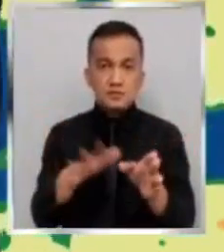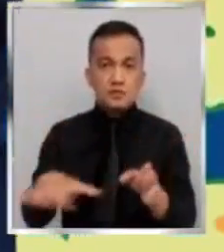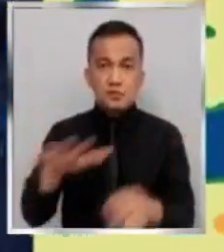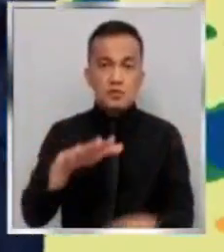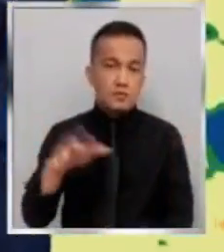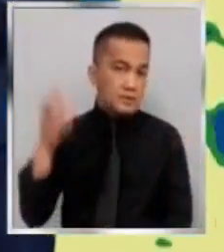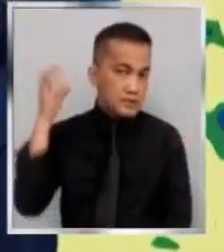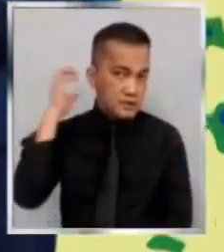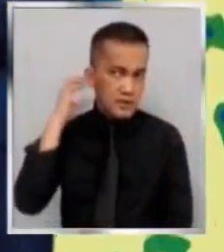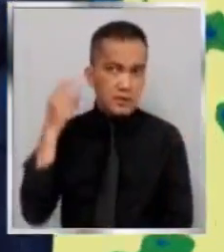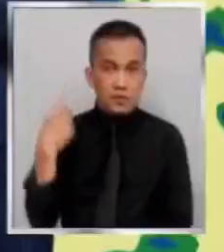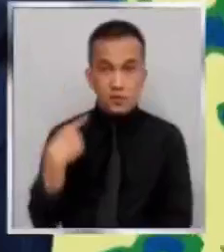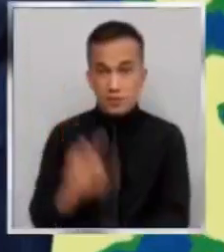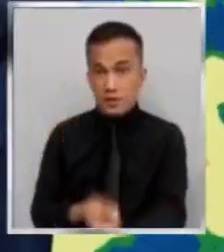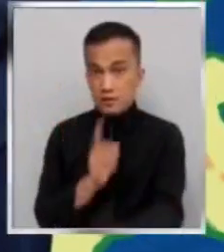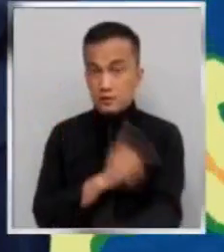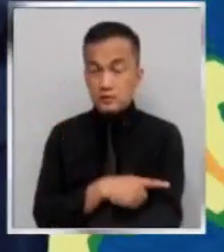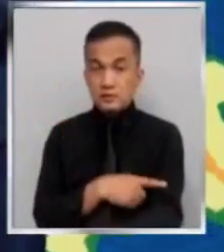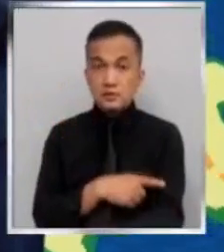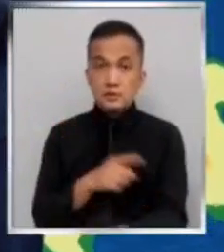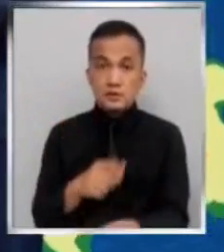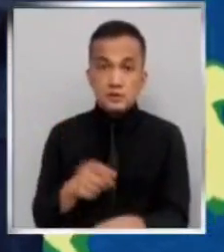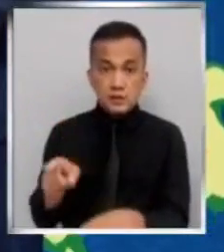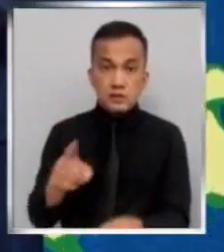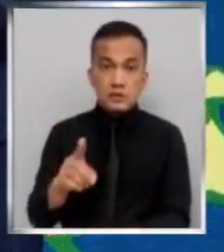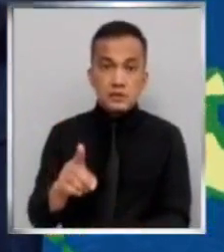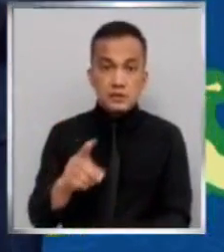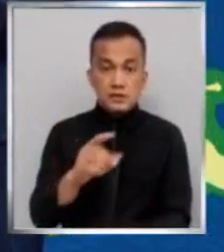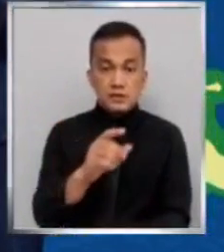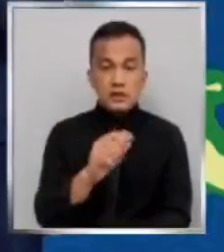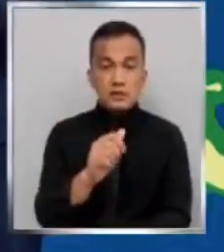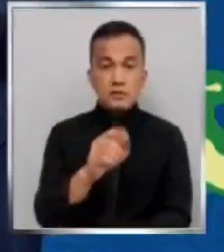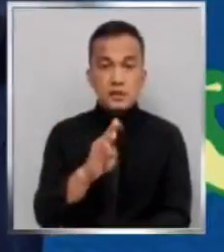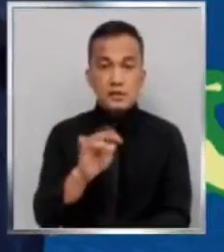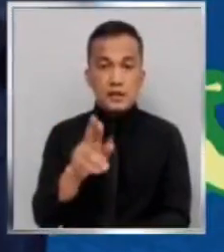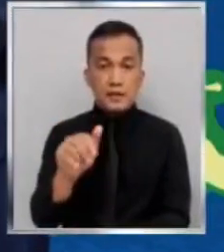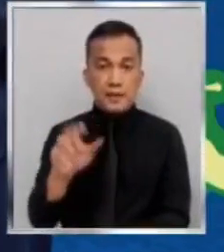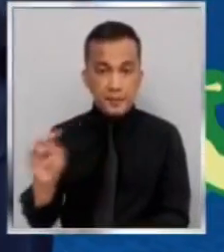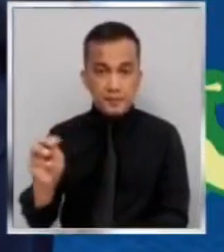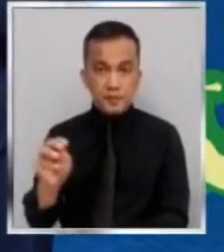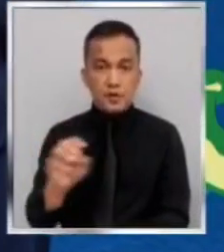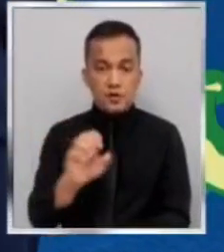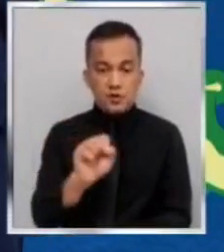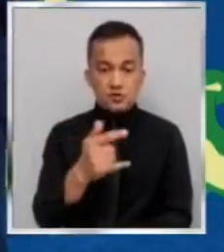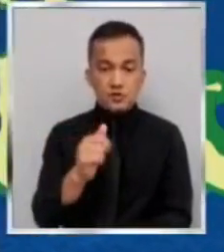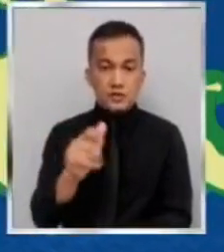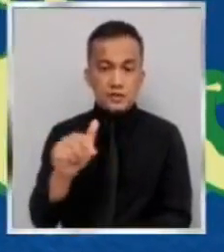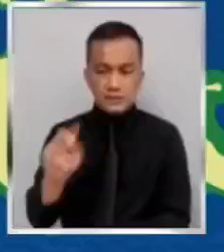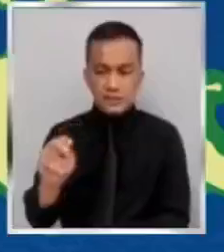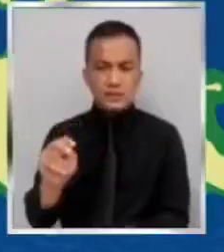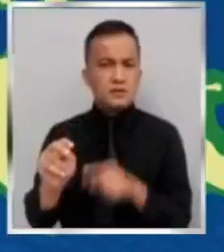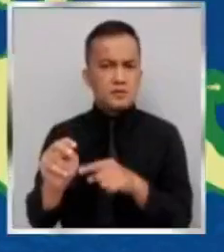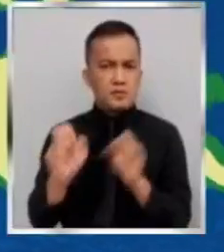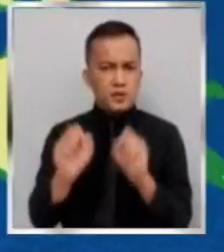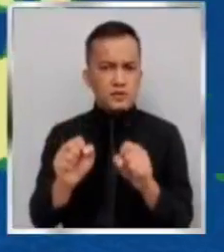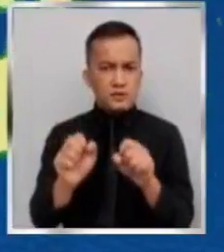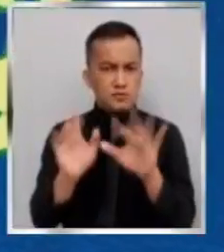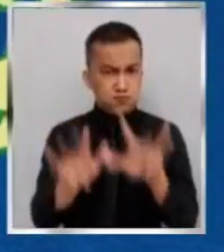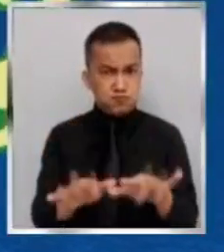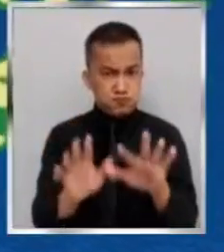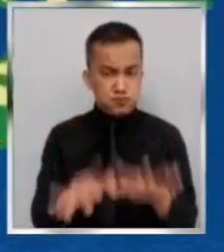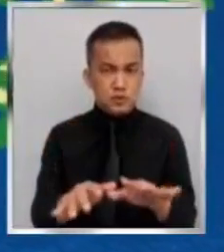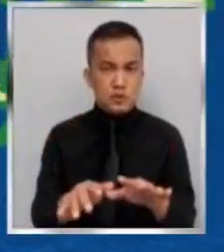malalakas ha, lalong-lalo na dito sa may BARMM at Soxargen na pwedeng yung malalakas na ulan na yan, dapat po paghandaan